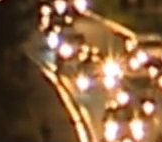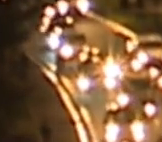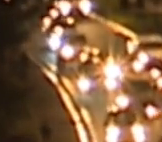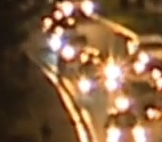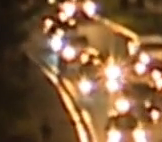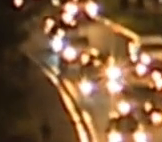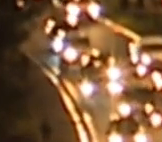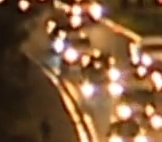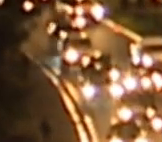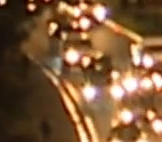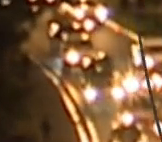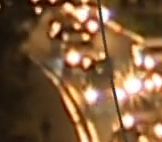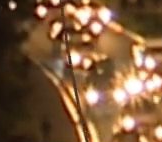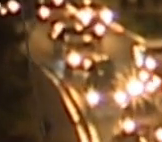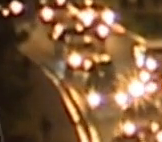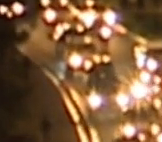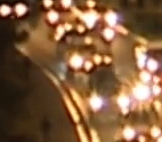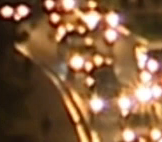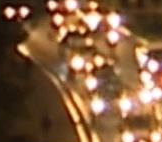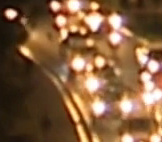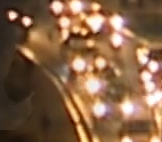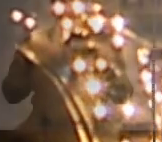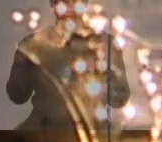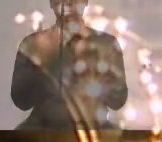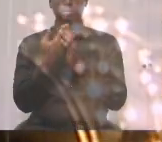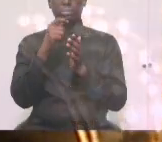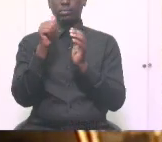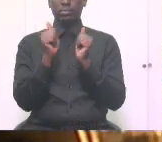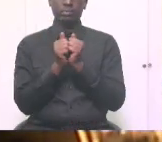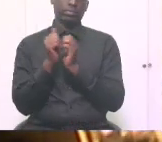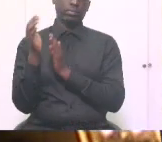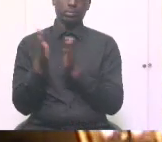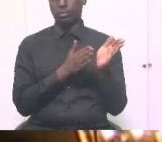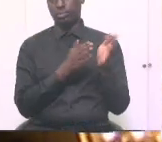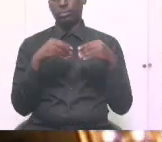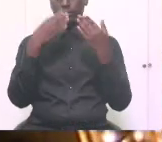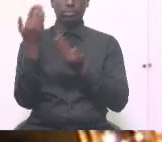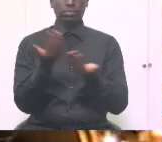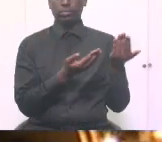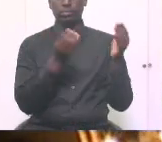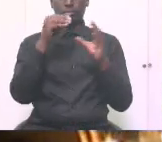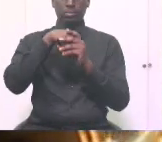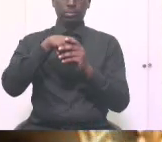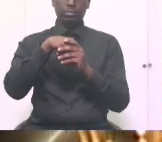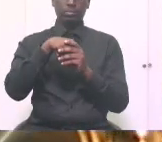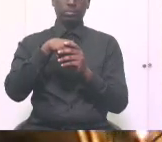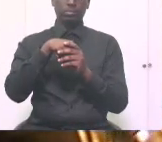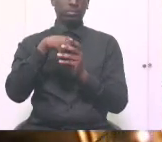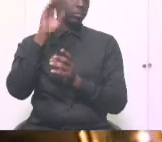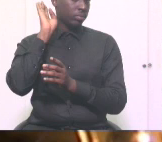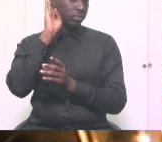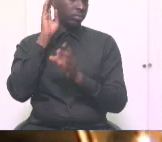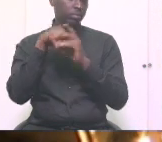Bibe byiza kuri mwebwe mwese mwahisemo gukomeza gukurikira gahunda zose TV Ten yakomeje kubagezaho mbahaye ikaze muri twinjiyemo iyo makuru